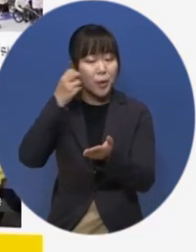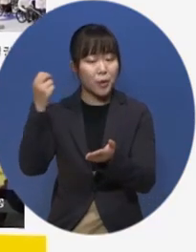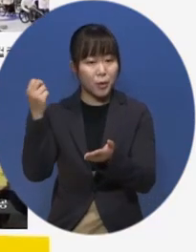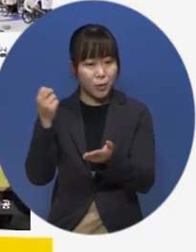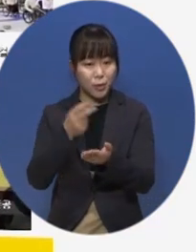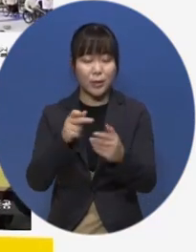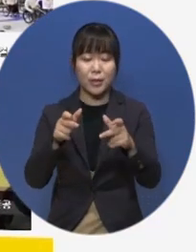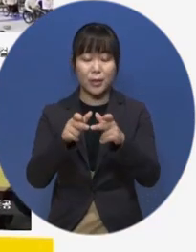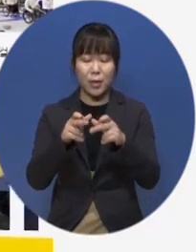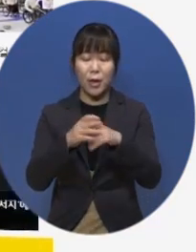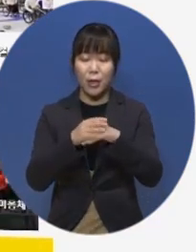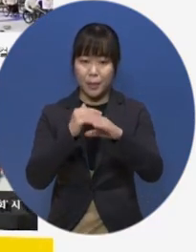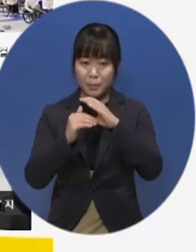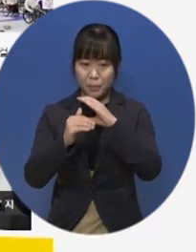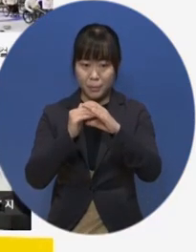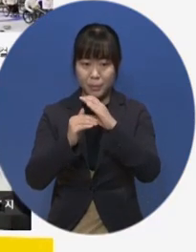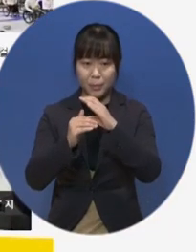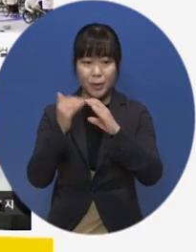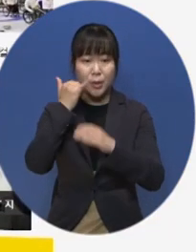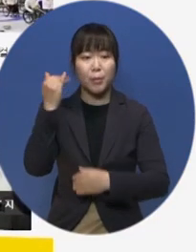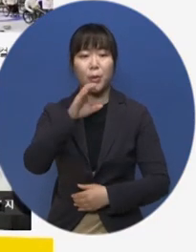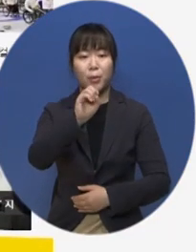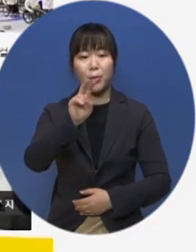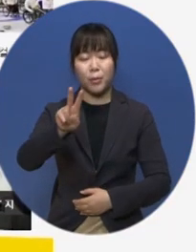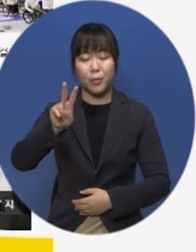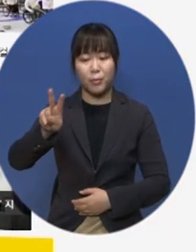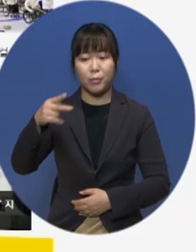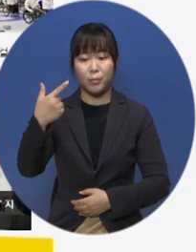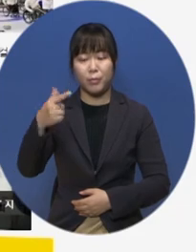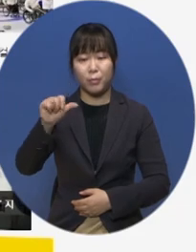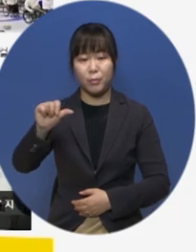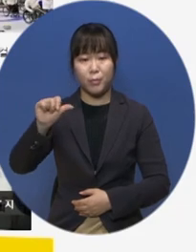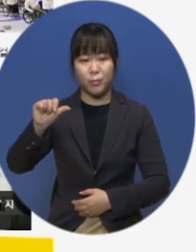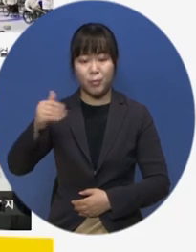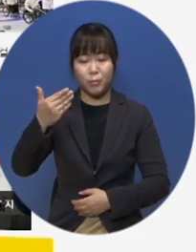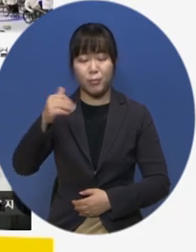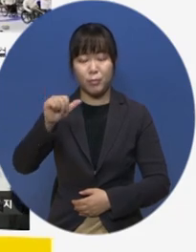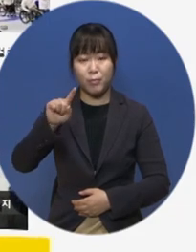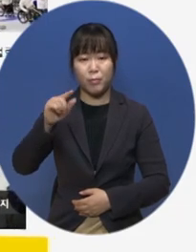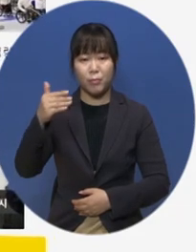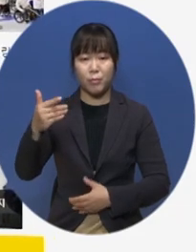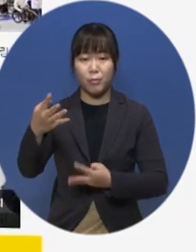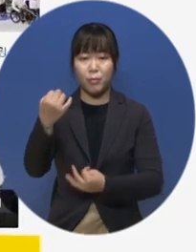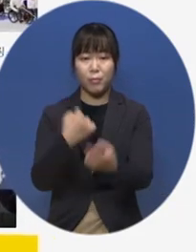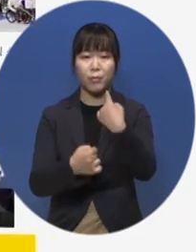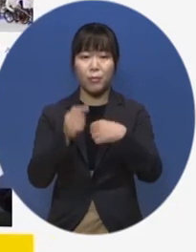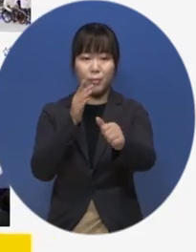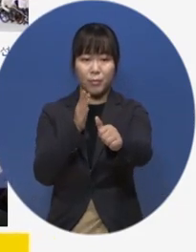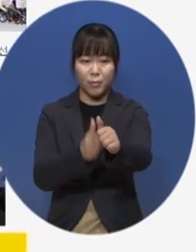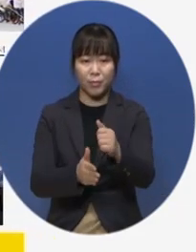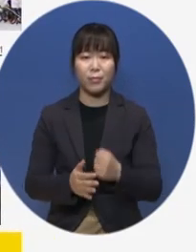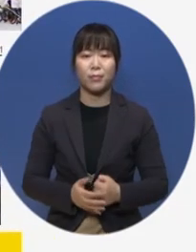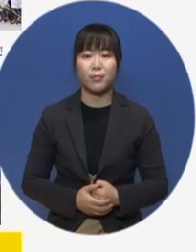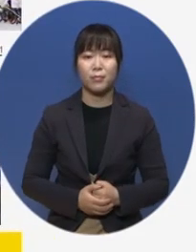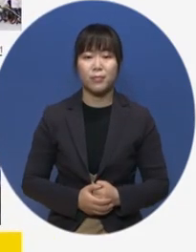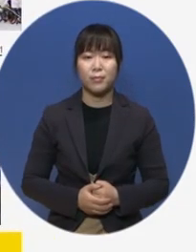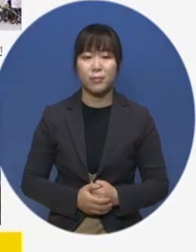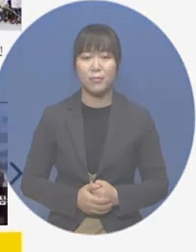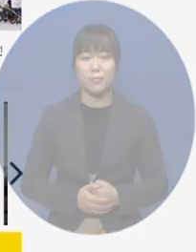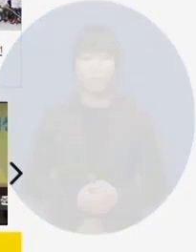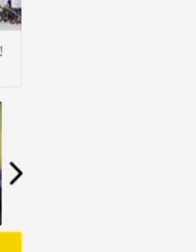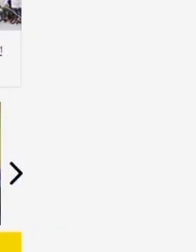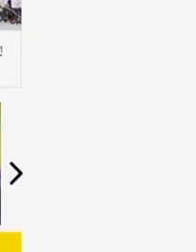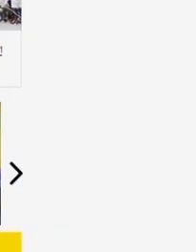홈페이지 또는 전자우편 전화번호 고위 이루고 5의 후일 쿠로 많은 제보 바랍니다